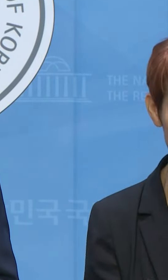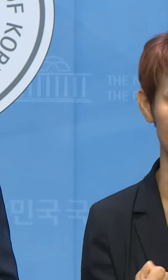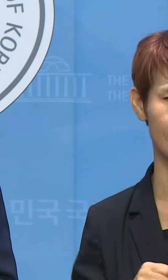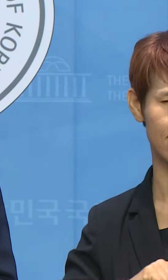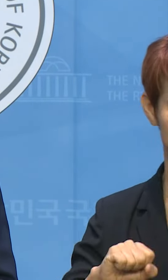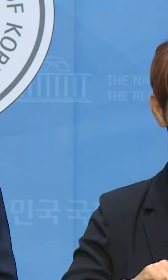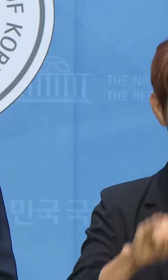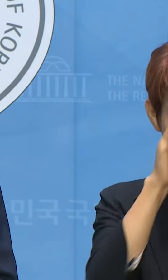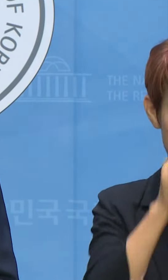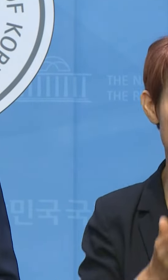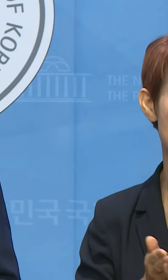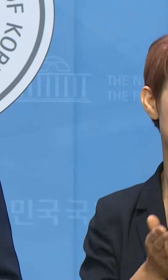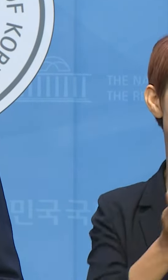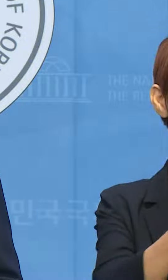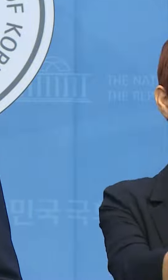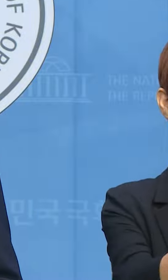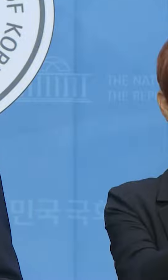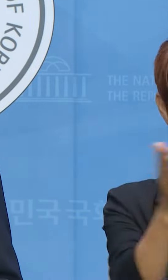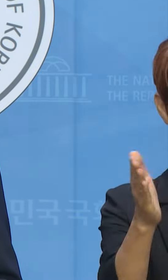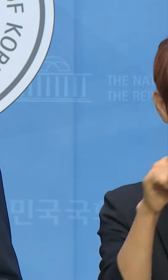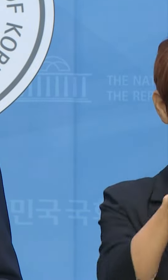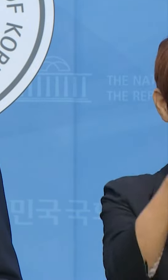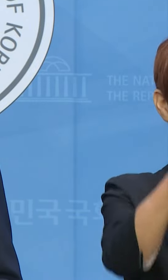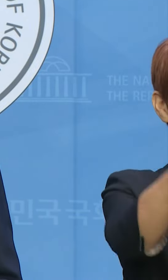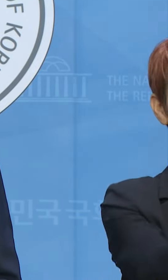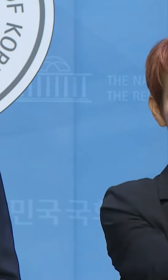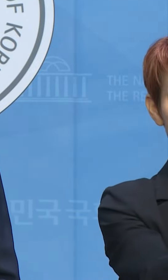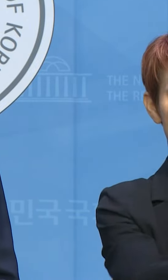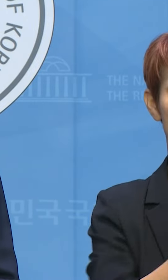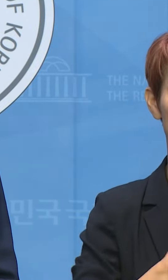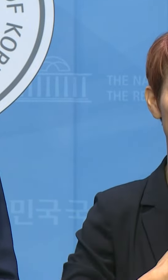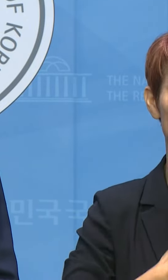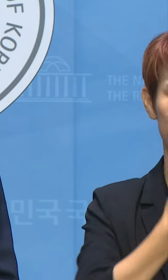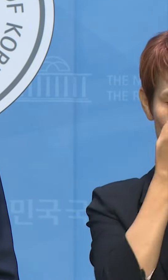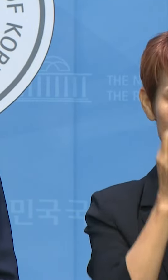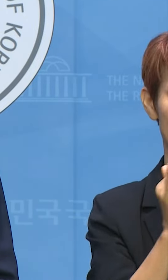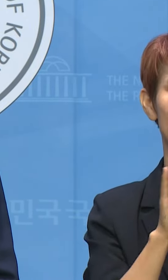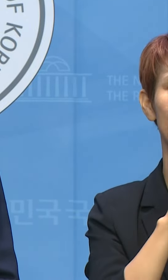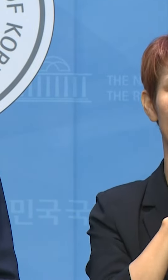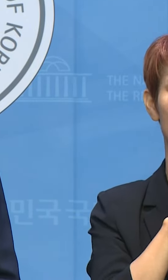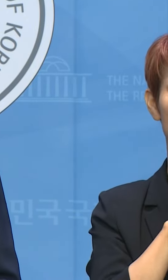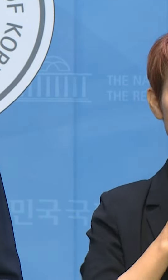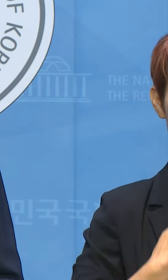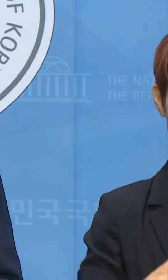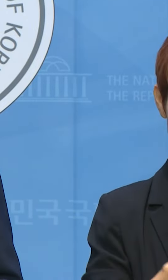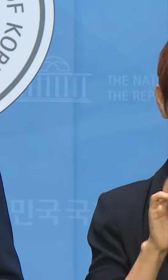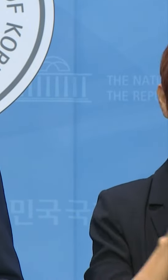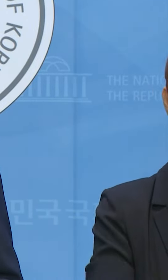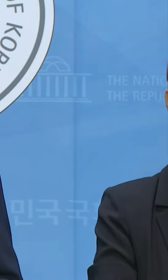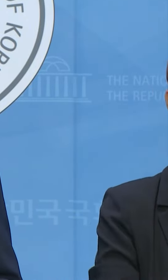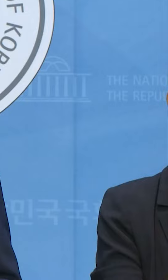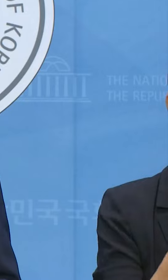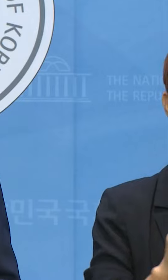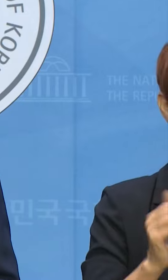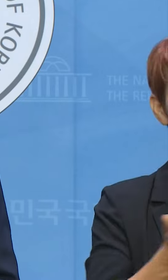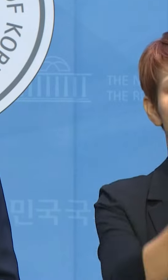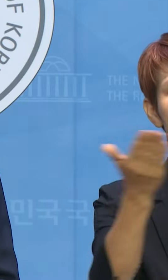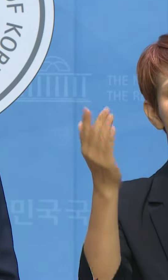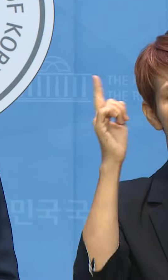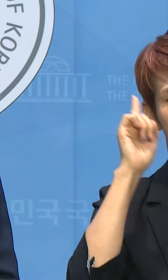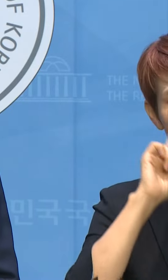시키려고 합니다 저는 흠결 있는 사람입니다 저와 제 가족의 일로 국민들